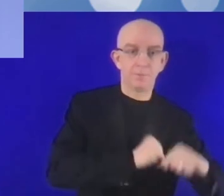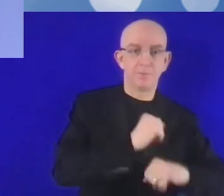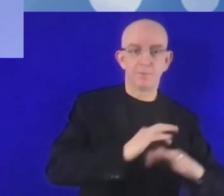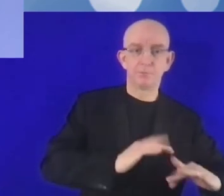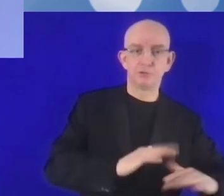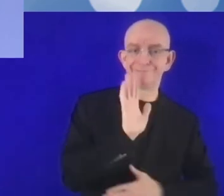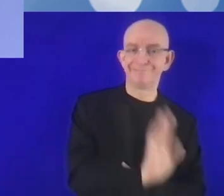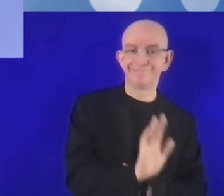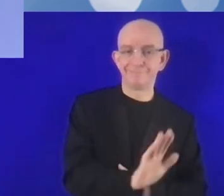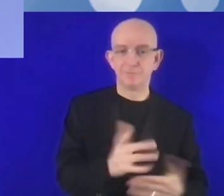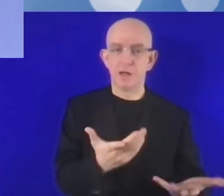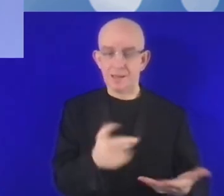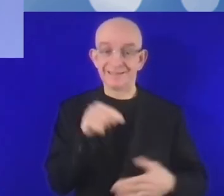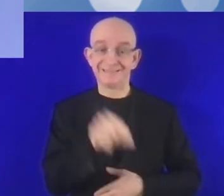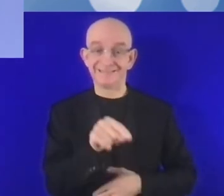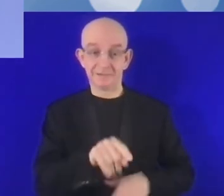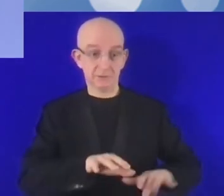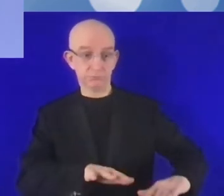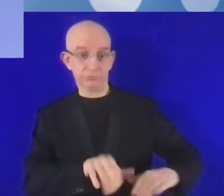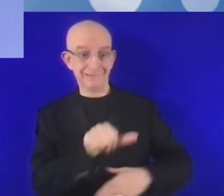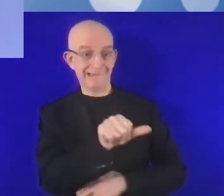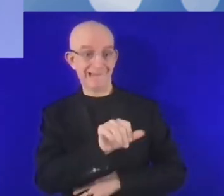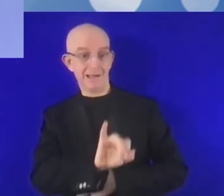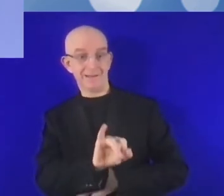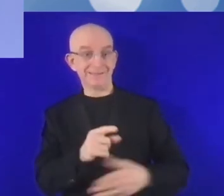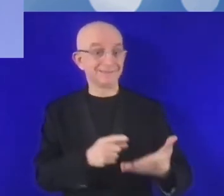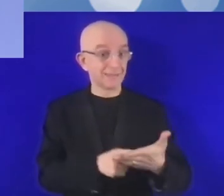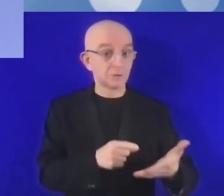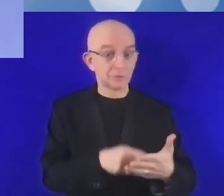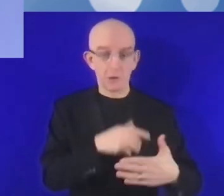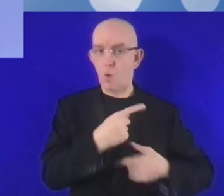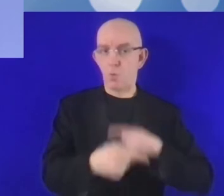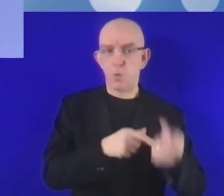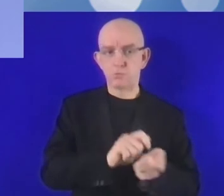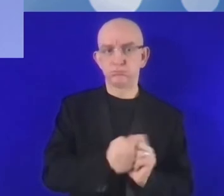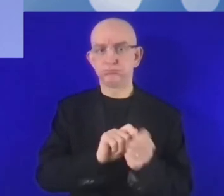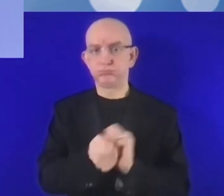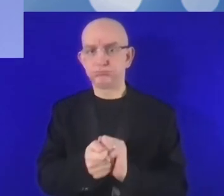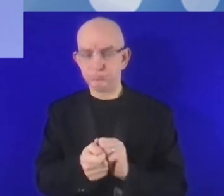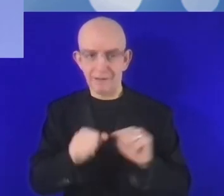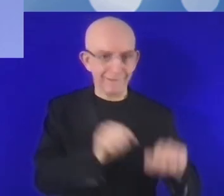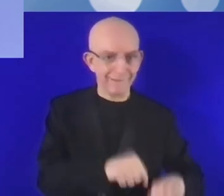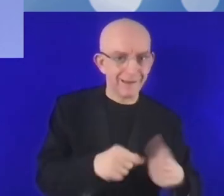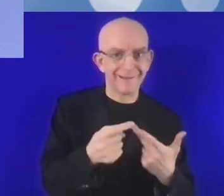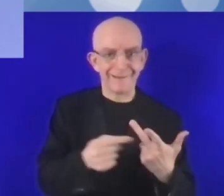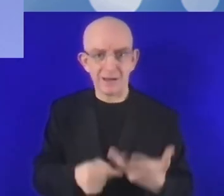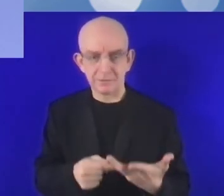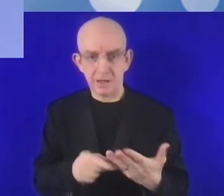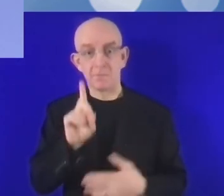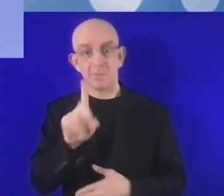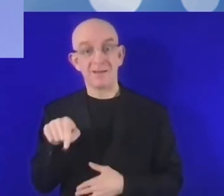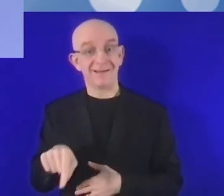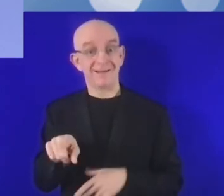plus accessible et commune. Et à un certain niveau, les machines n'ont pas besoin de nous. Elles se débrouillent très